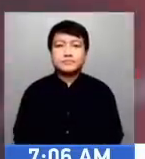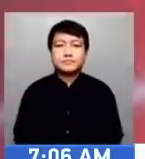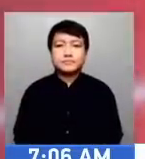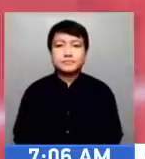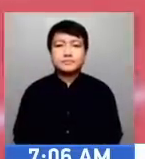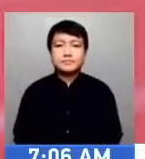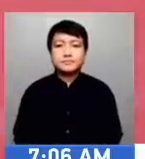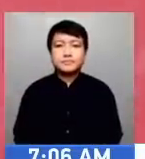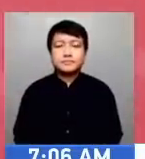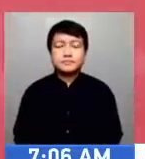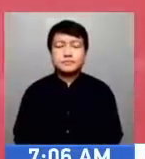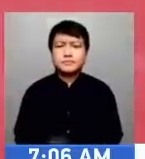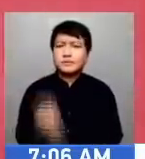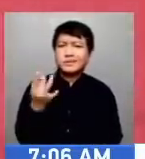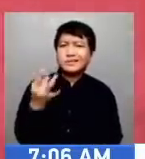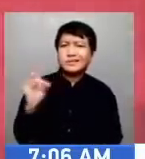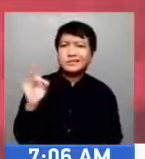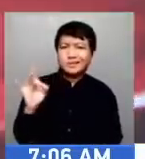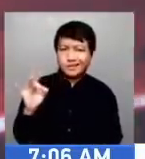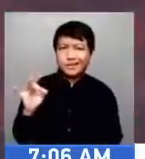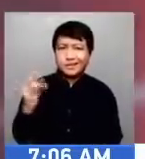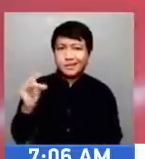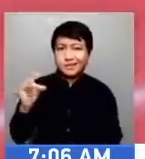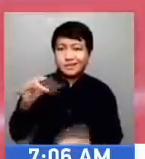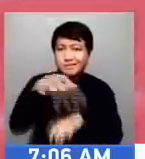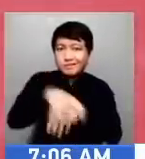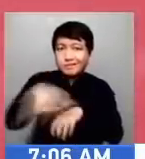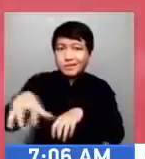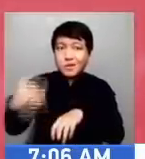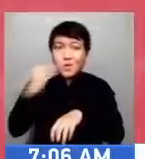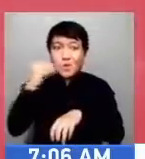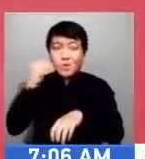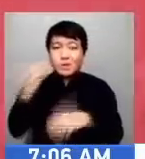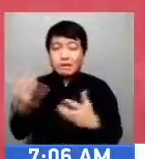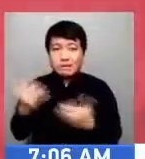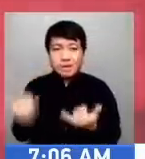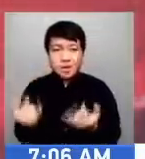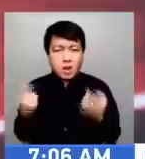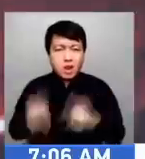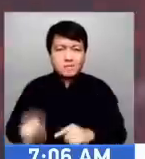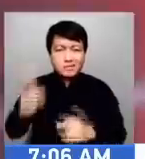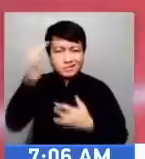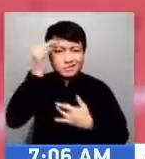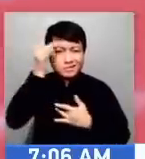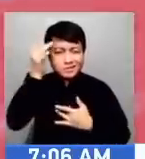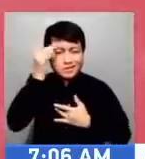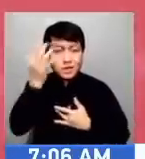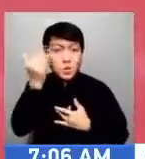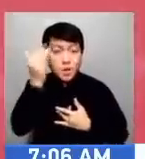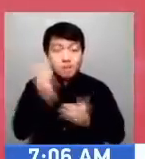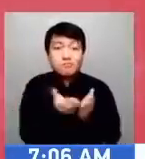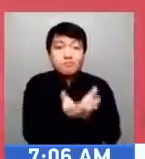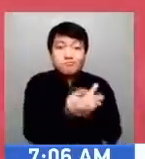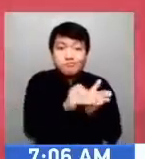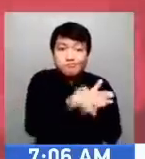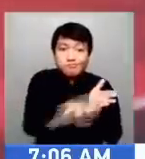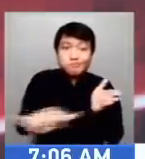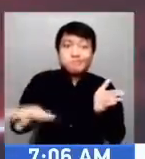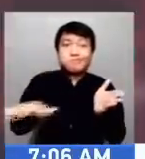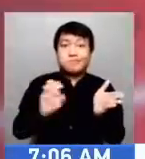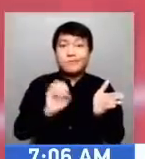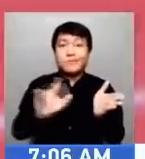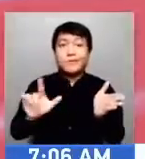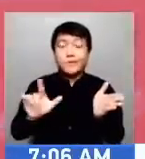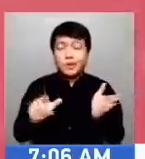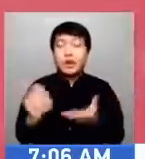ng Pola, Oriental Mindoro ang nagkaroon na raw ng respiratory illness dahil sa amoy na dulot ng oil spill. Para sa update, makakapanayam natin si